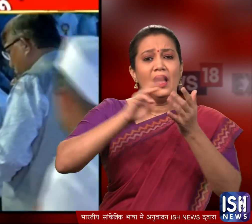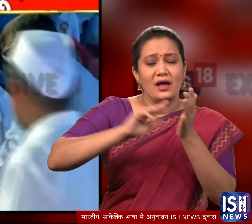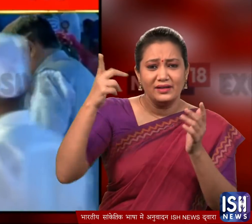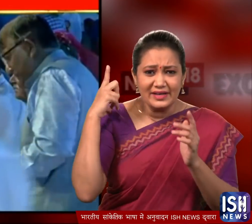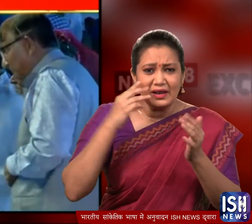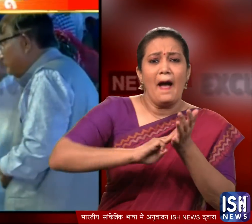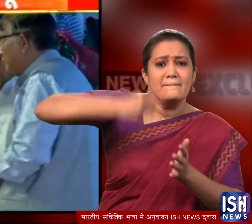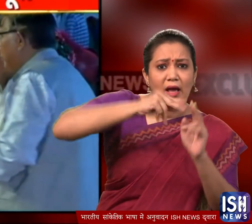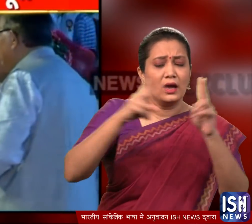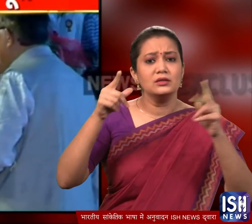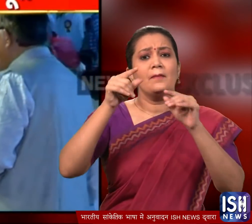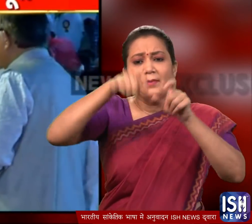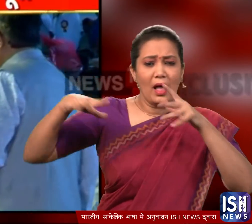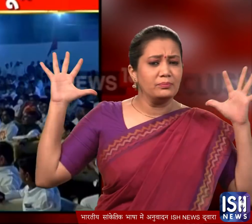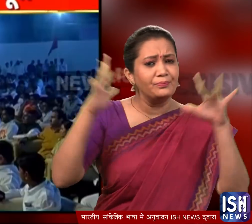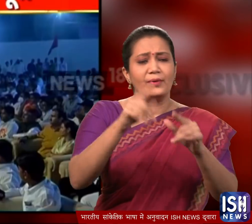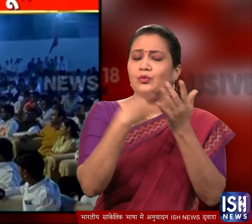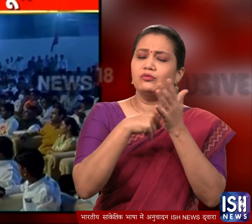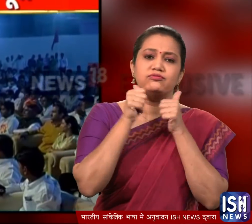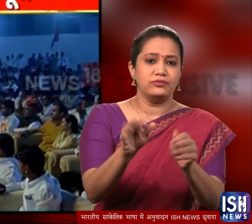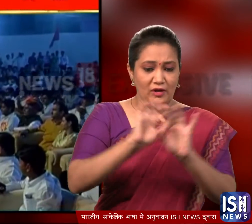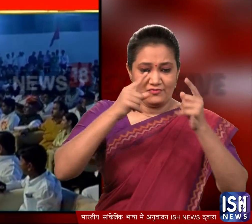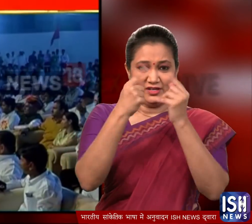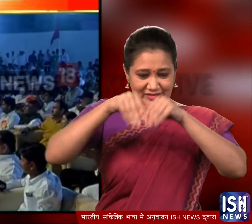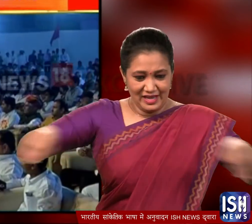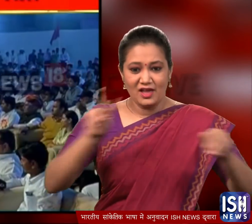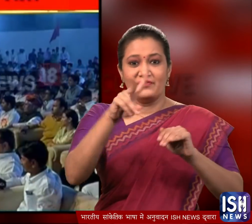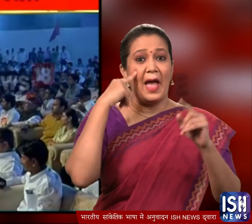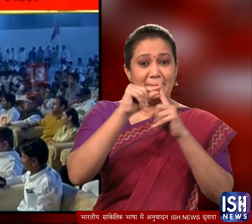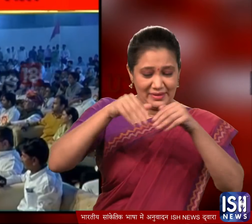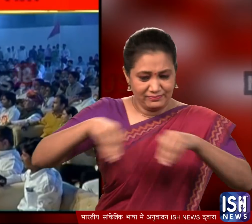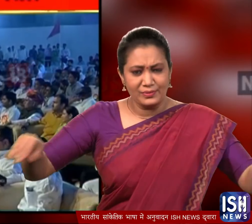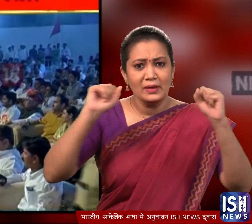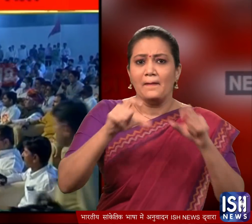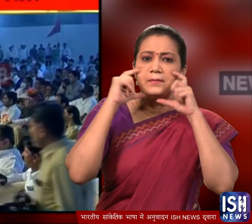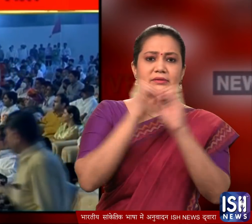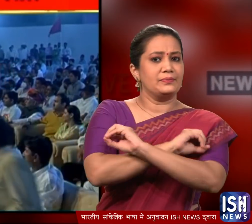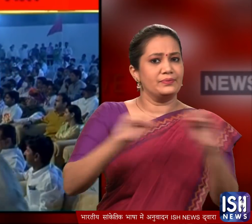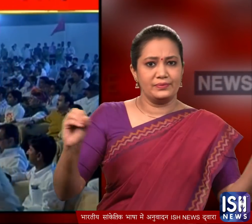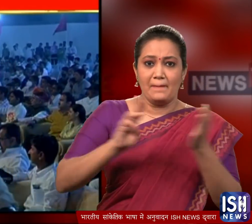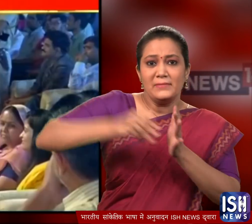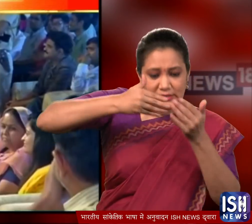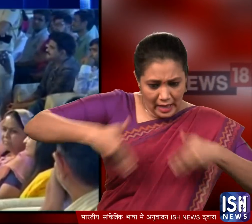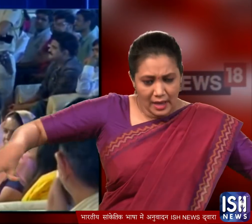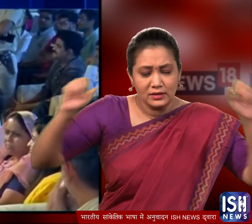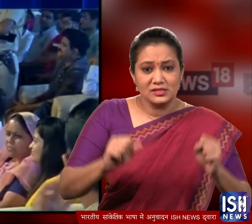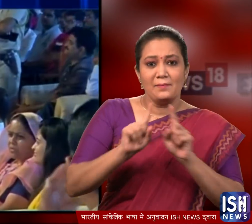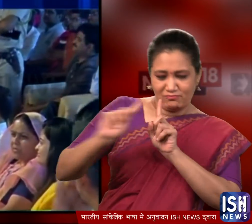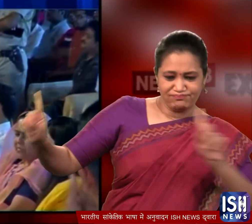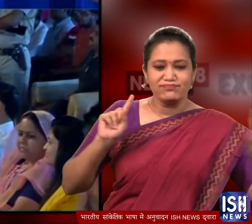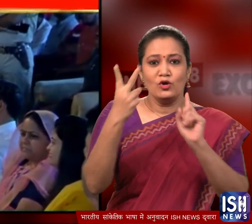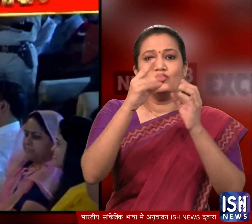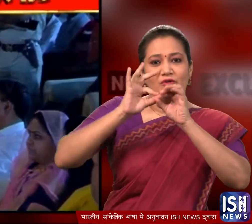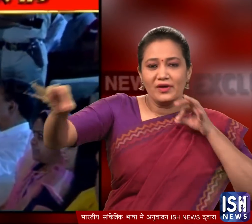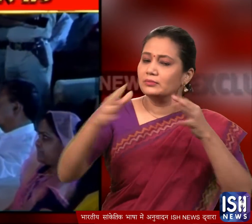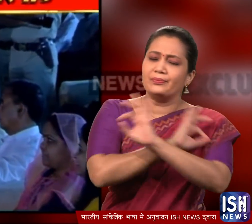लोगों में किसी ने उन नियमों पर ध्यान नहीं दिया। सबसे आगे की VIP लाइन में बैठे नेताओं में किसी के चेहरे पर मास्क नजर नहीं आया। रही बात 2 गज की